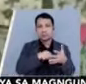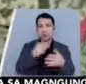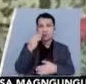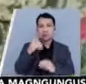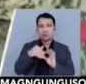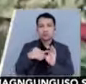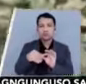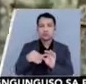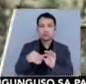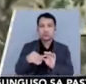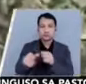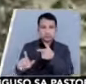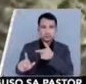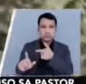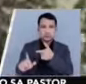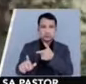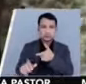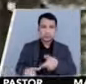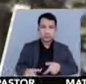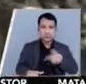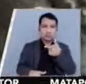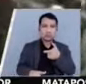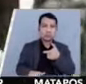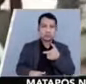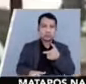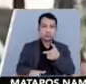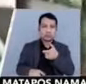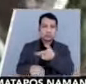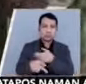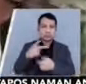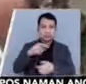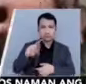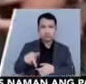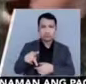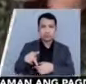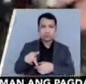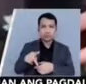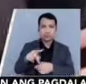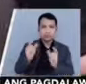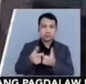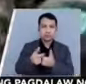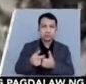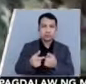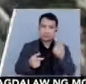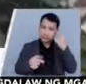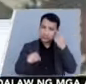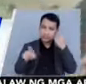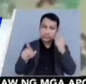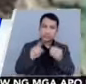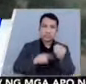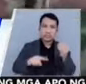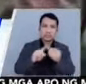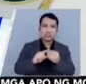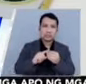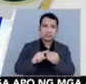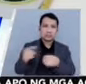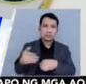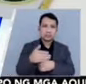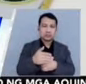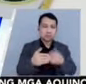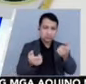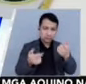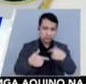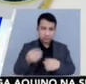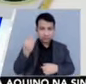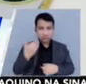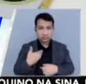ng baril ang mga nagpapatrolyang PNP Maritime Group. Akala nila ay mga illegal fishers kami kasi nakasakay